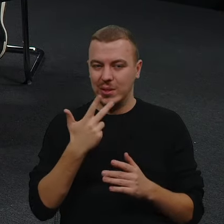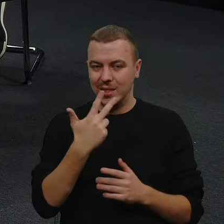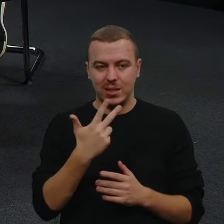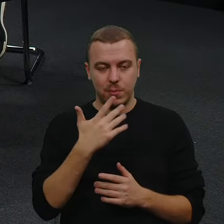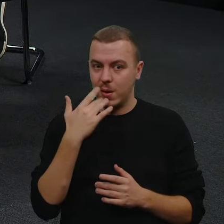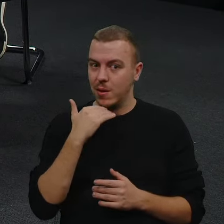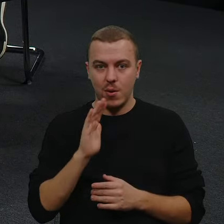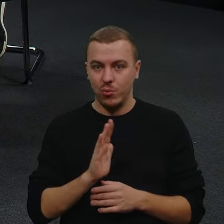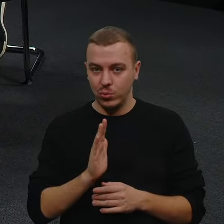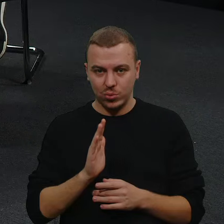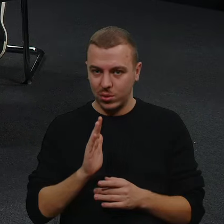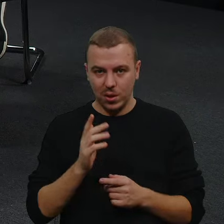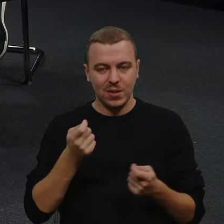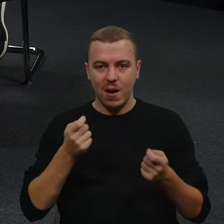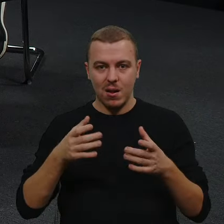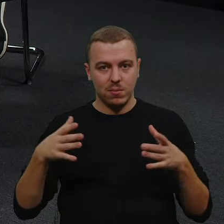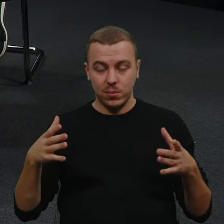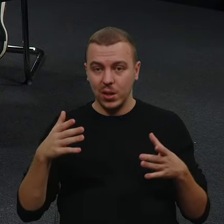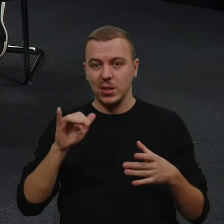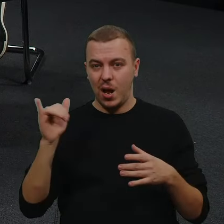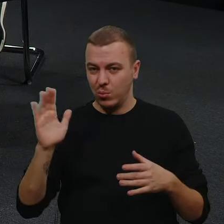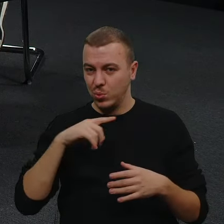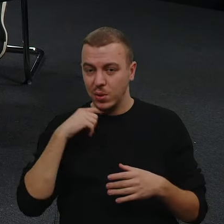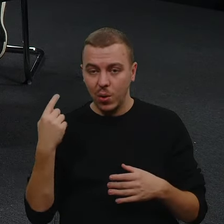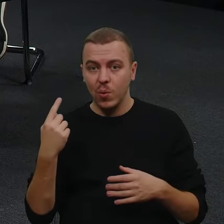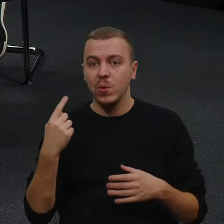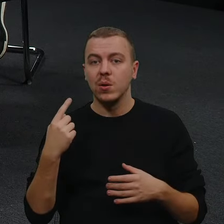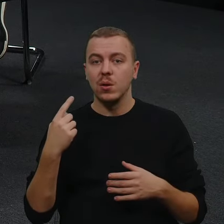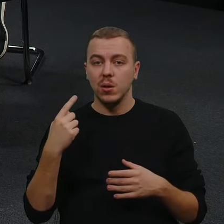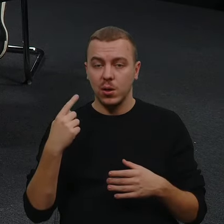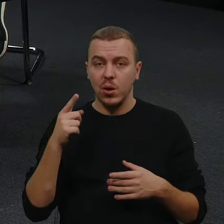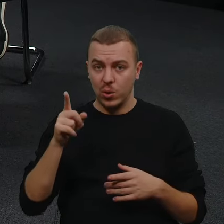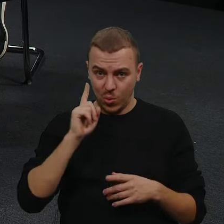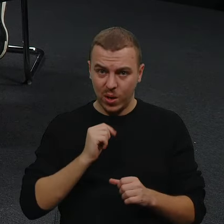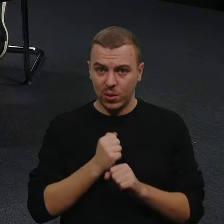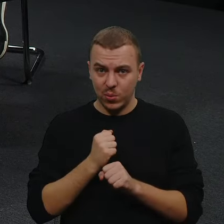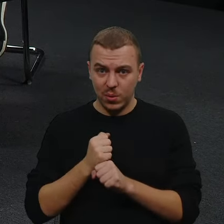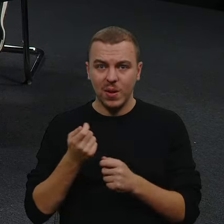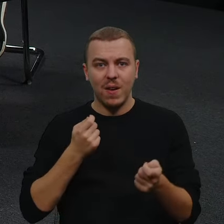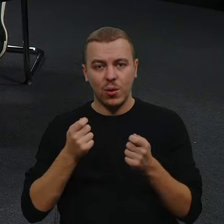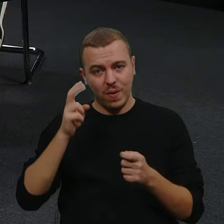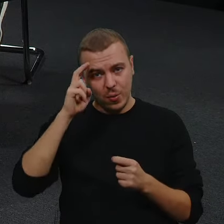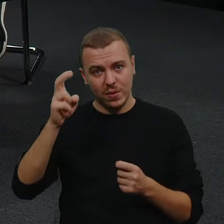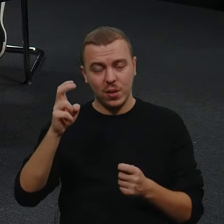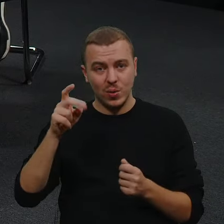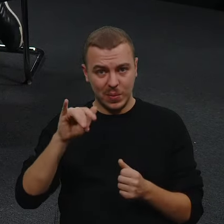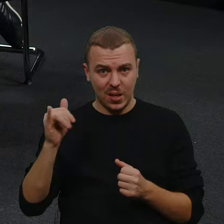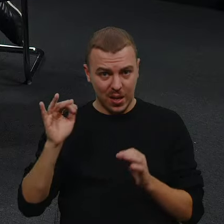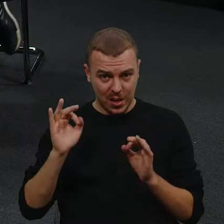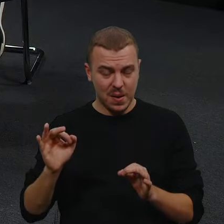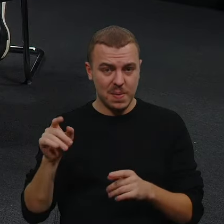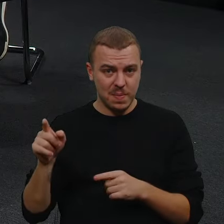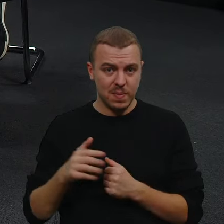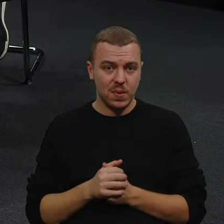priiminėti ir sprendimus, ir dirbti, ir sąlygų įvairių daug. Ar jinai norėtų dirbti, vadovauti vyriausybei tokiom sąlygom, kaip jums